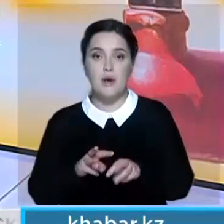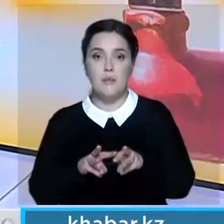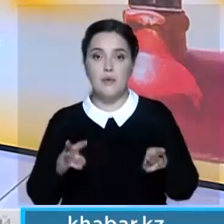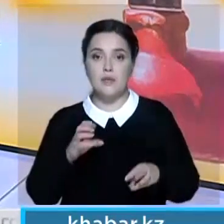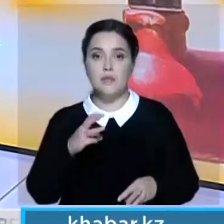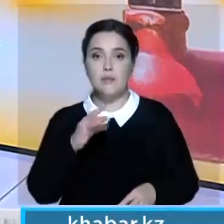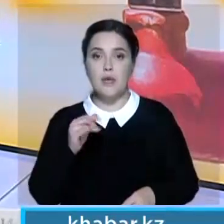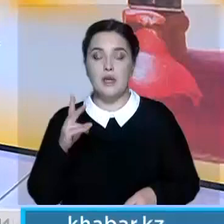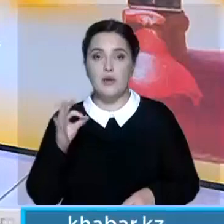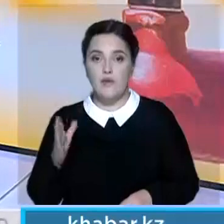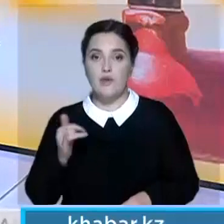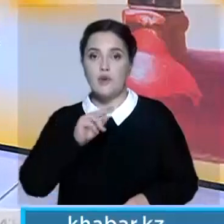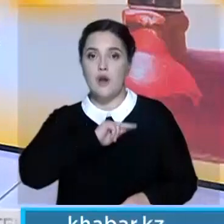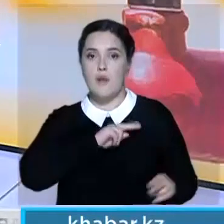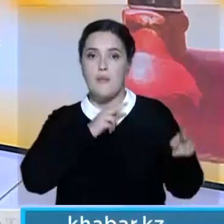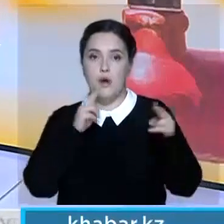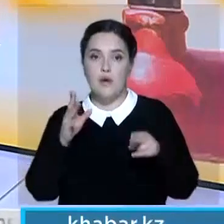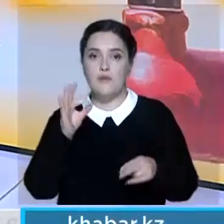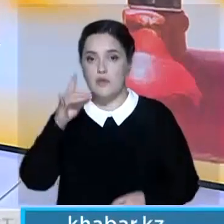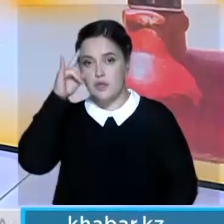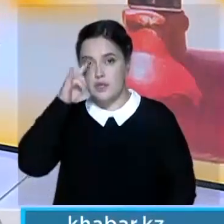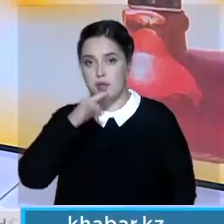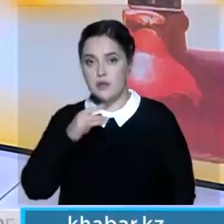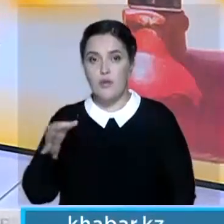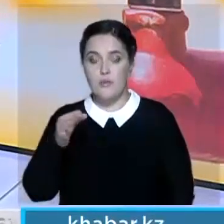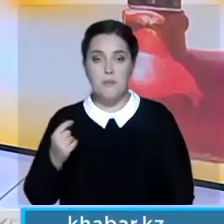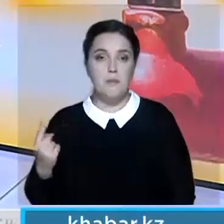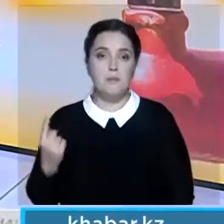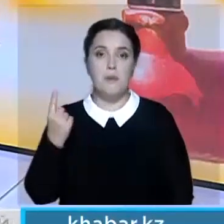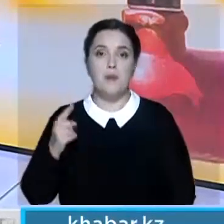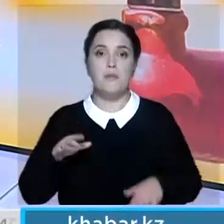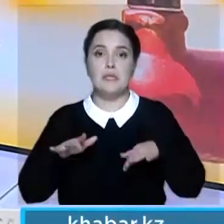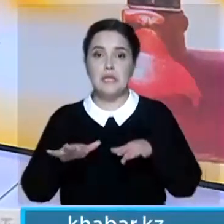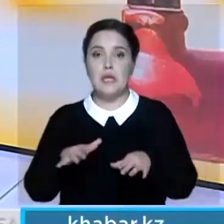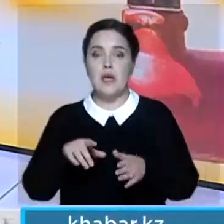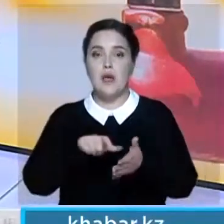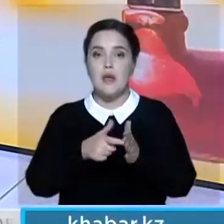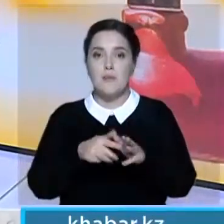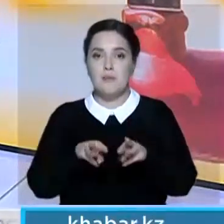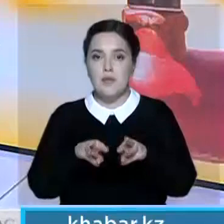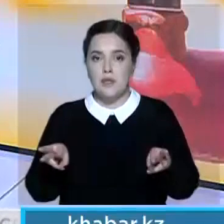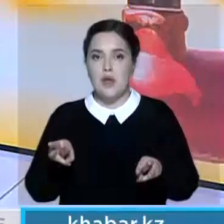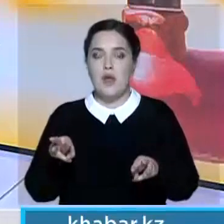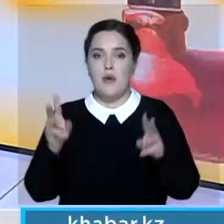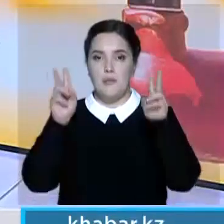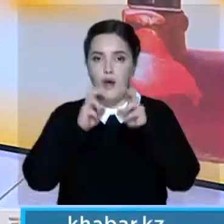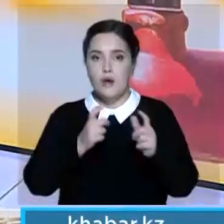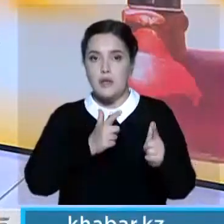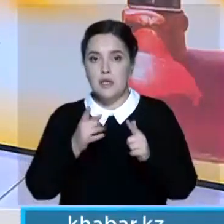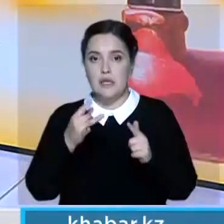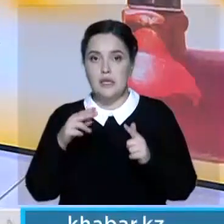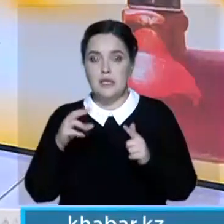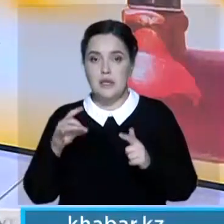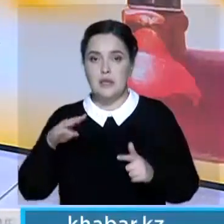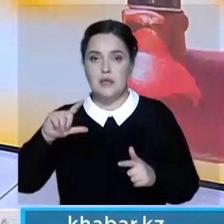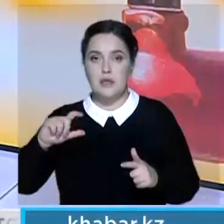Премьер-министр Алихан Смаилов находится с рабочей поездкой в Восточно-Казахстанской области. Первым делом глава Кабмина проинспектировал готовность Риддер